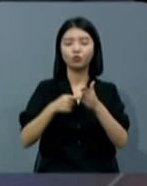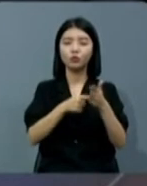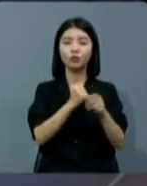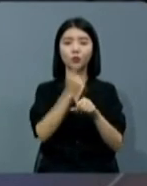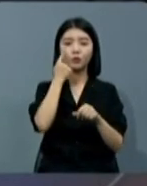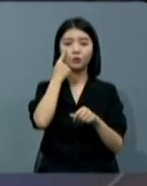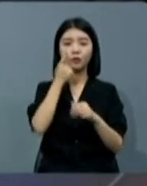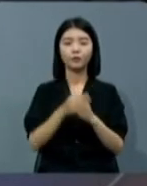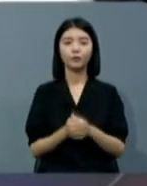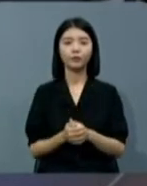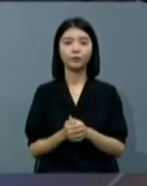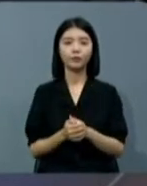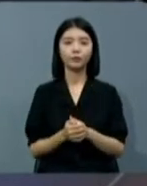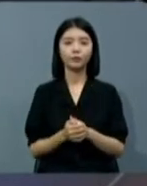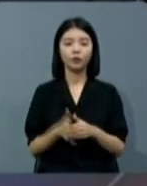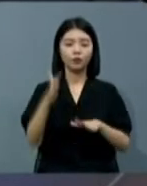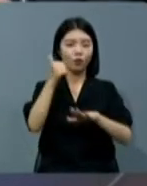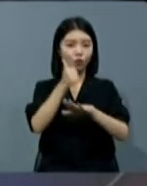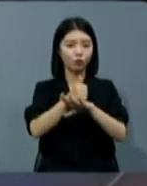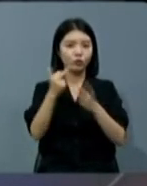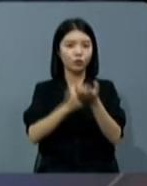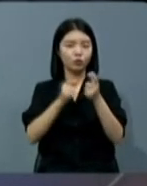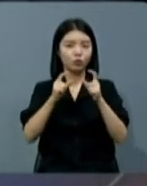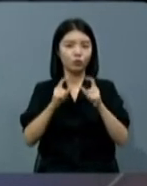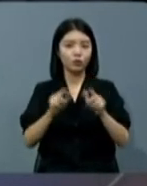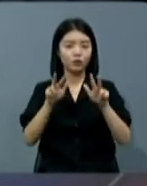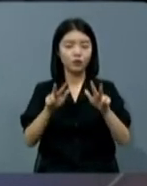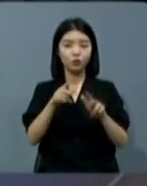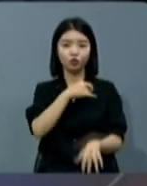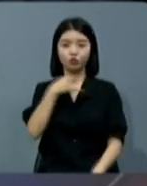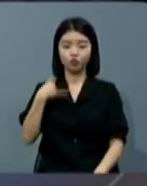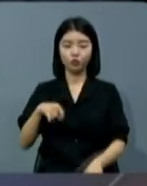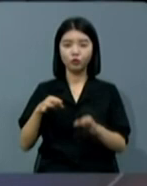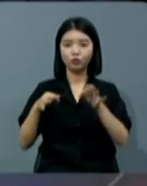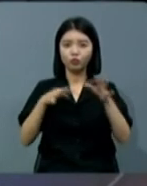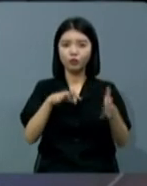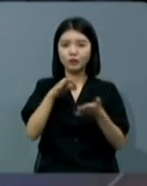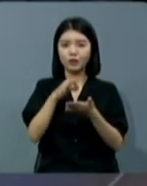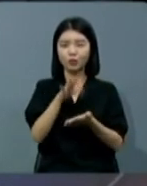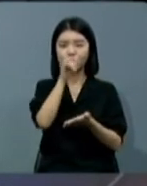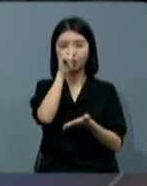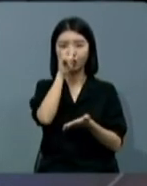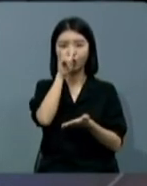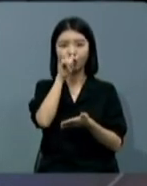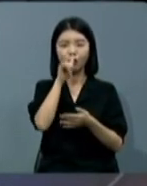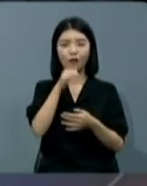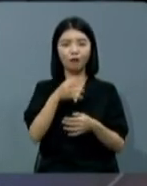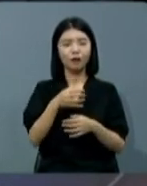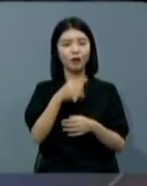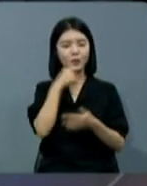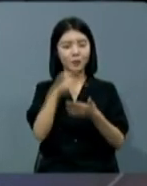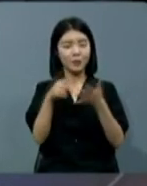하겠습니다. 결국 제주도는 지금은 중국인 투기 자본이 들어와서 굉장히 몸살을 안고